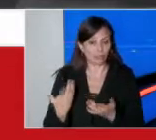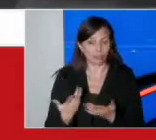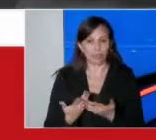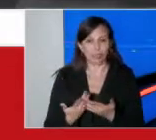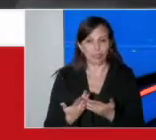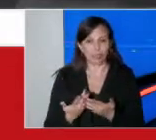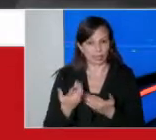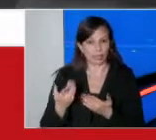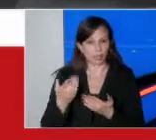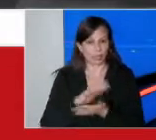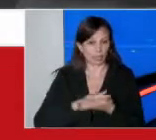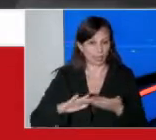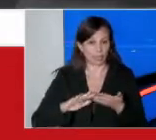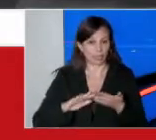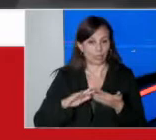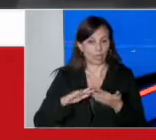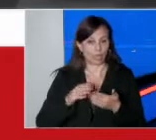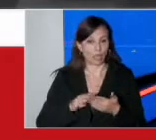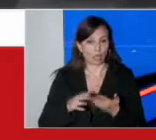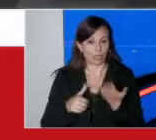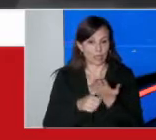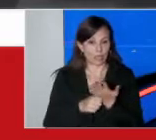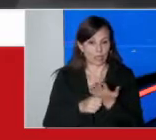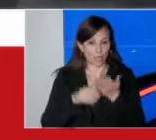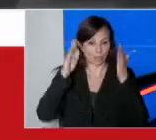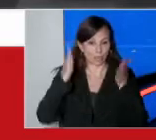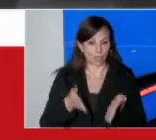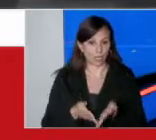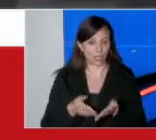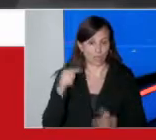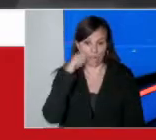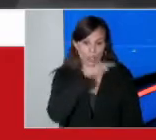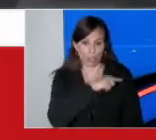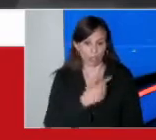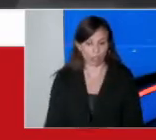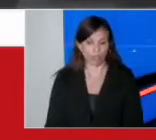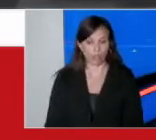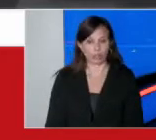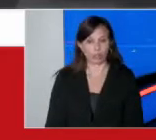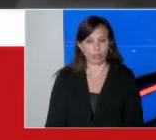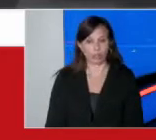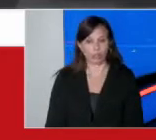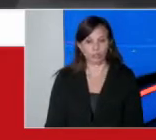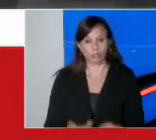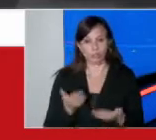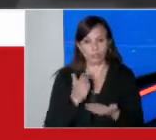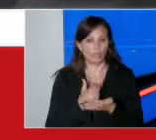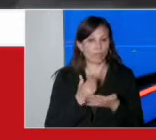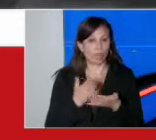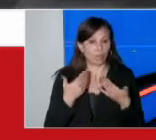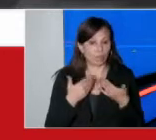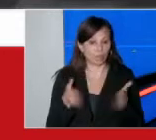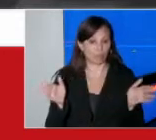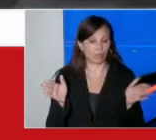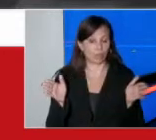באותה נסיעה מפורסמת לאילת, שבה בכלל הסופה שלה וטעו בנסיעה. נכון. ואם נפתח